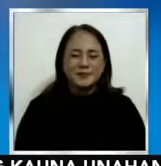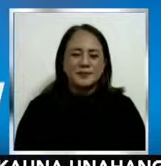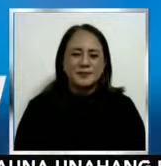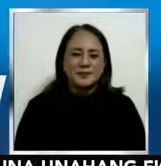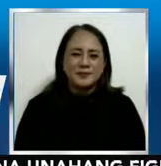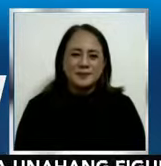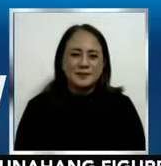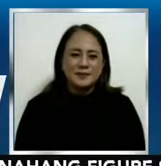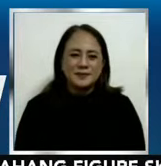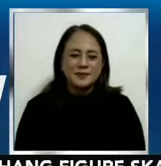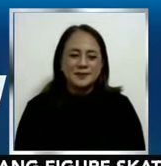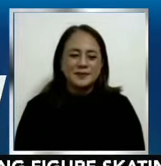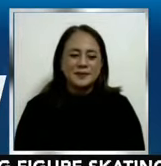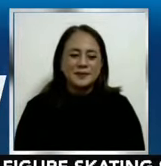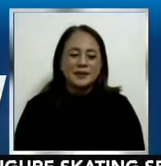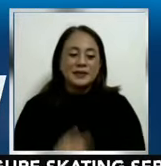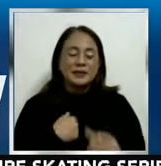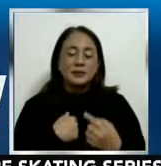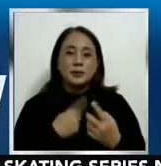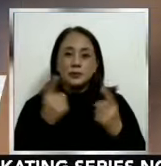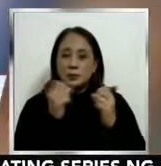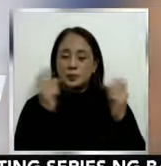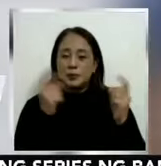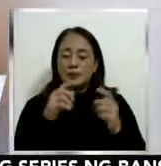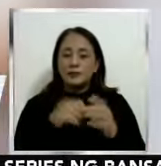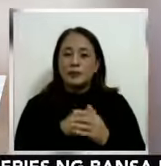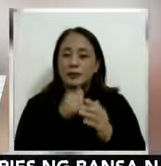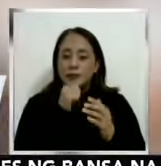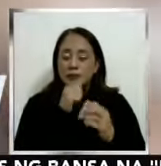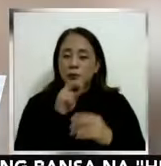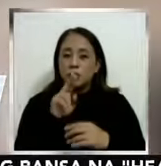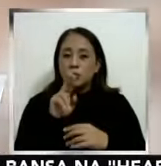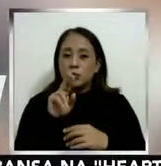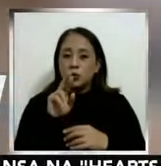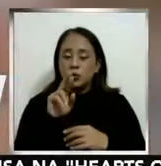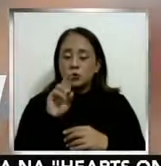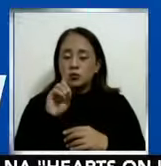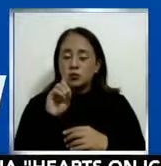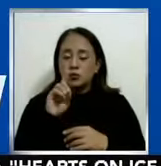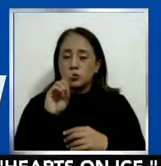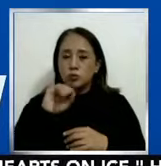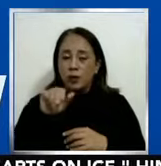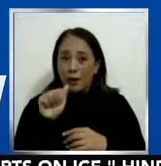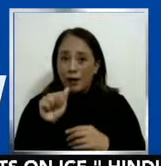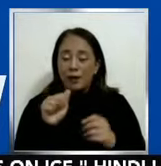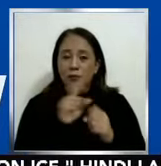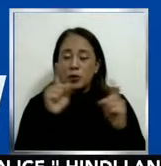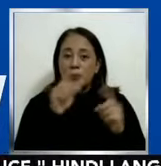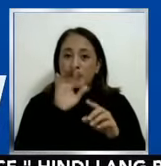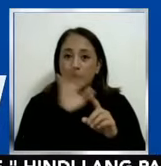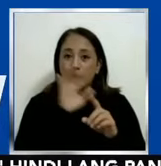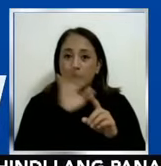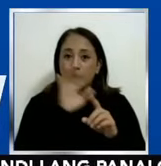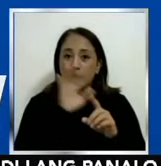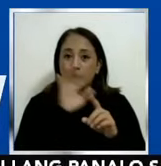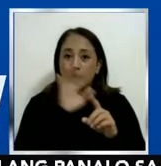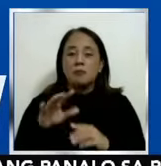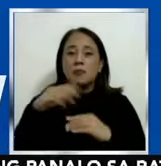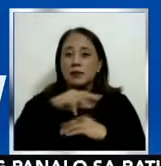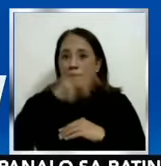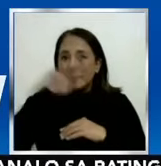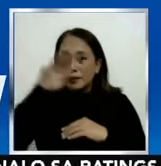Sinipresa naman ng ilan sa cast ng mga lihim ni Orduha ang kanilang mga fans sa Manila Ocean Park. Present si